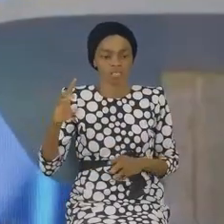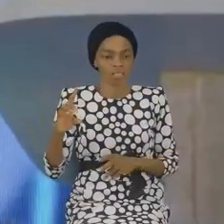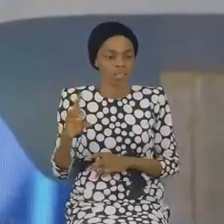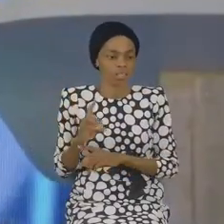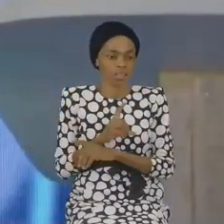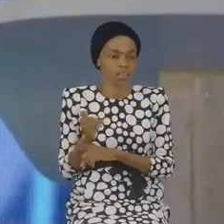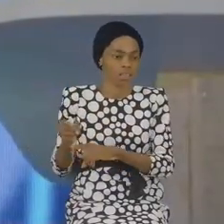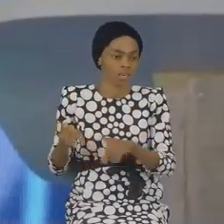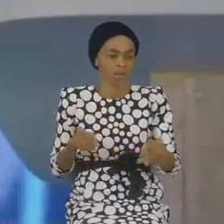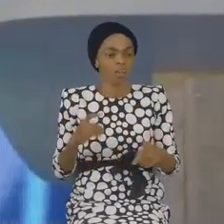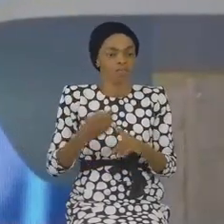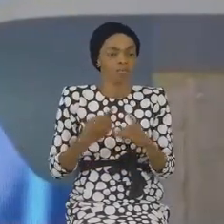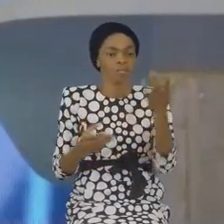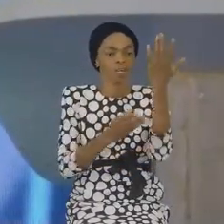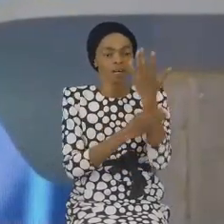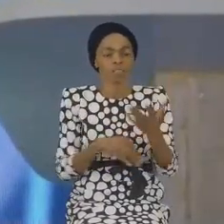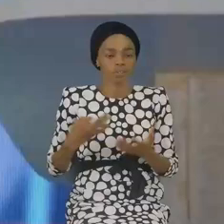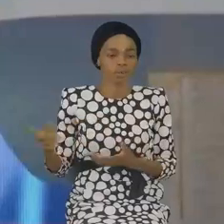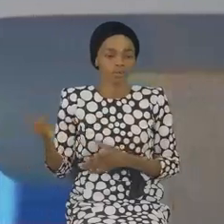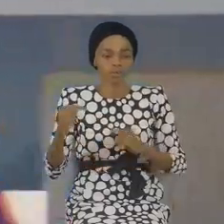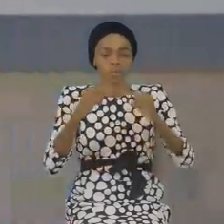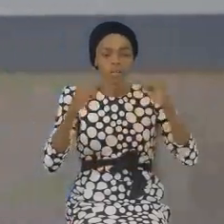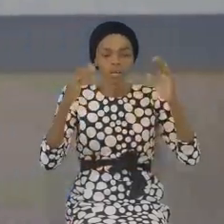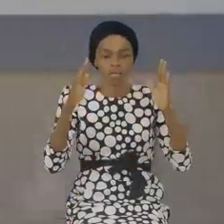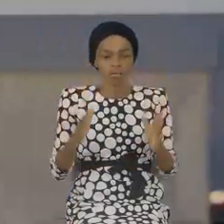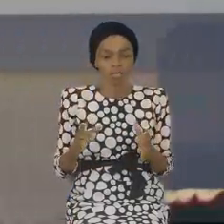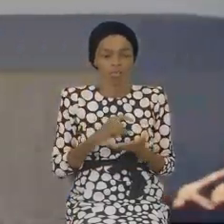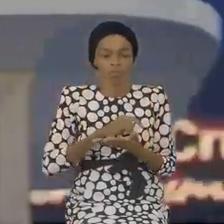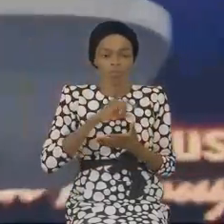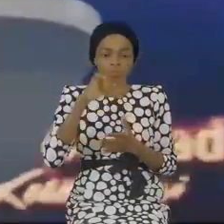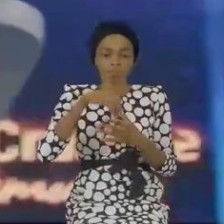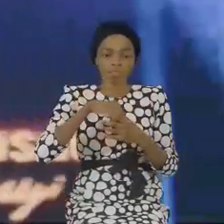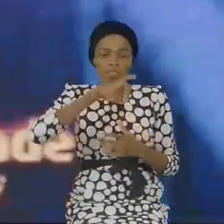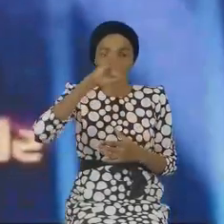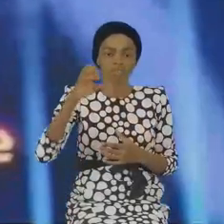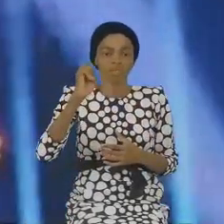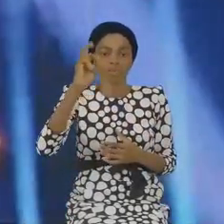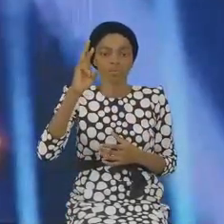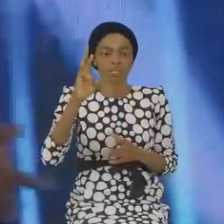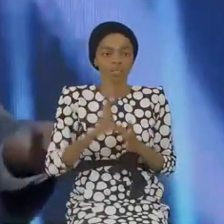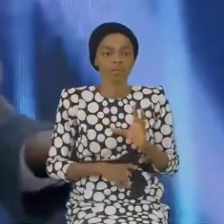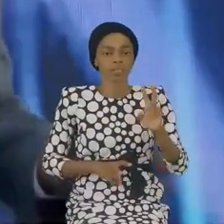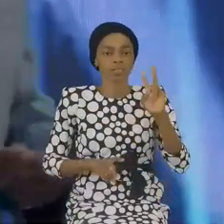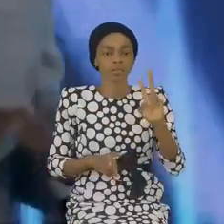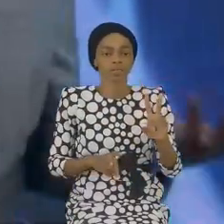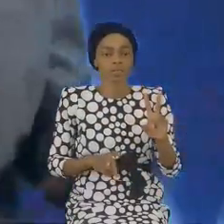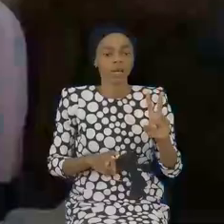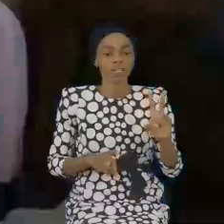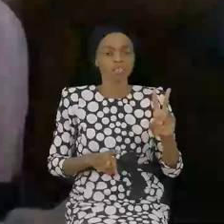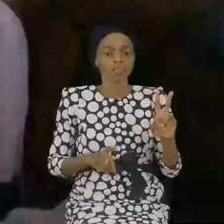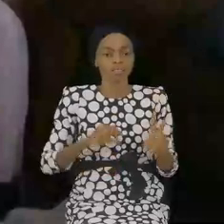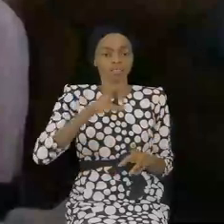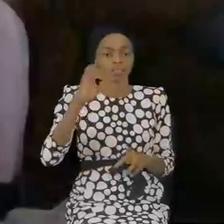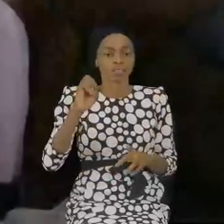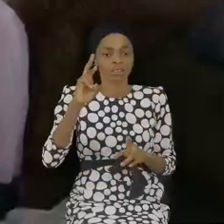haïssait. Il les délivra de la main de l'ennemi. Il nous dit en Jérémie, au chapitre 2, versets 6 et